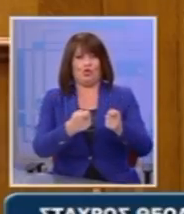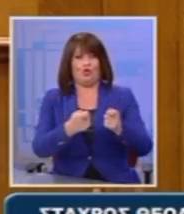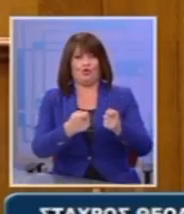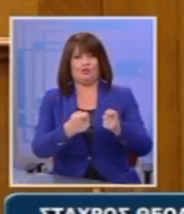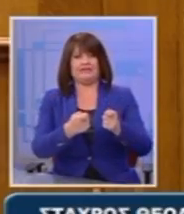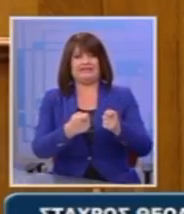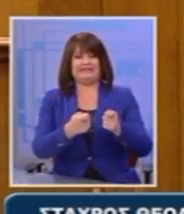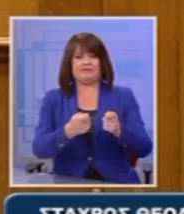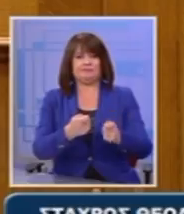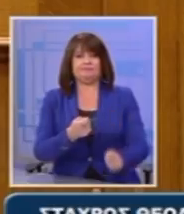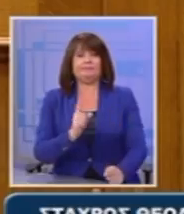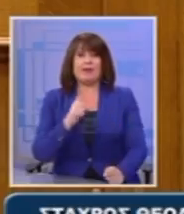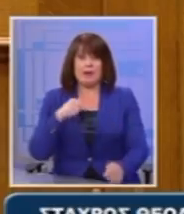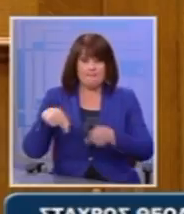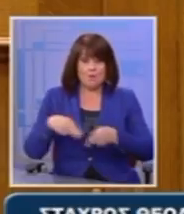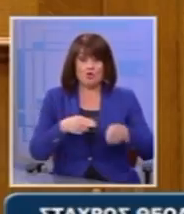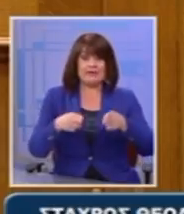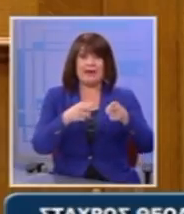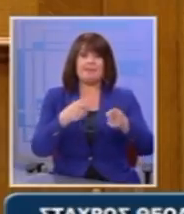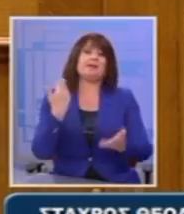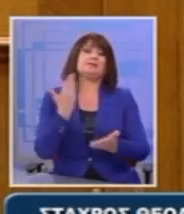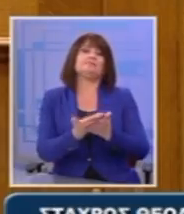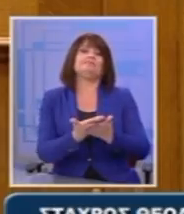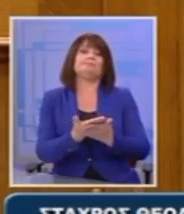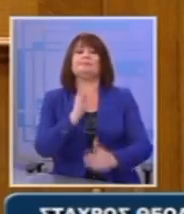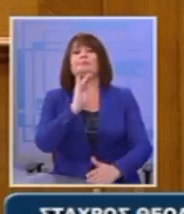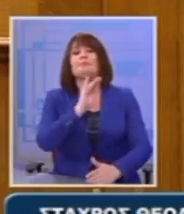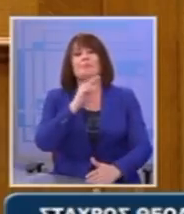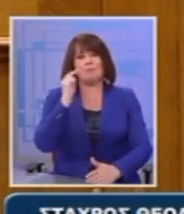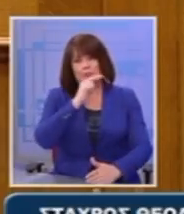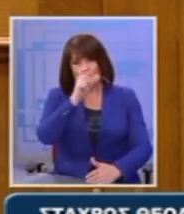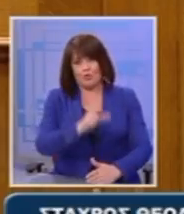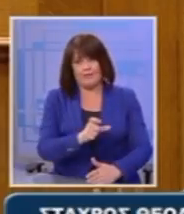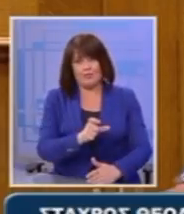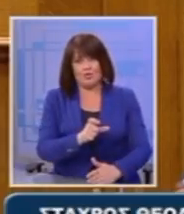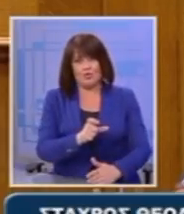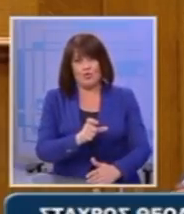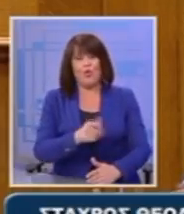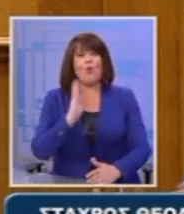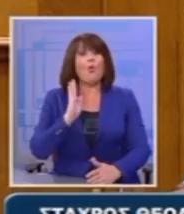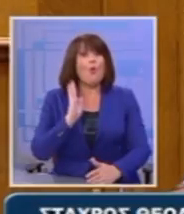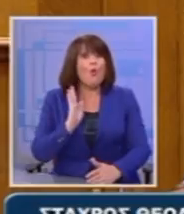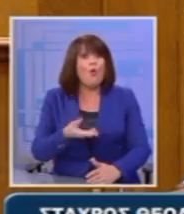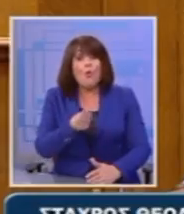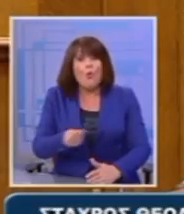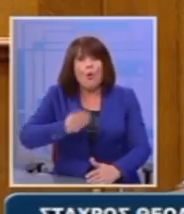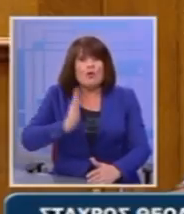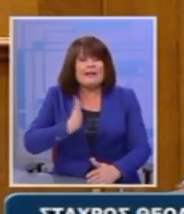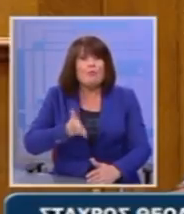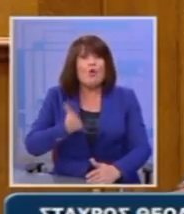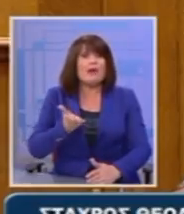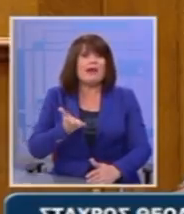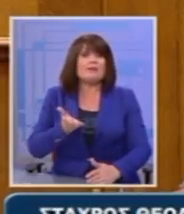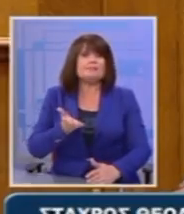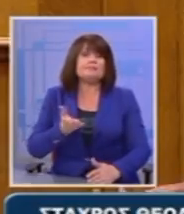Το ποτάμι απαιτεί από τον Πρωθυπουργό να κάνει ό,τι είναι δυνατόν για